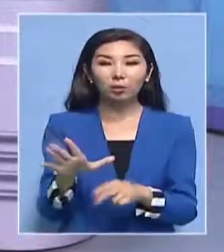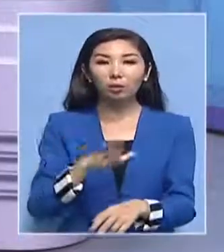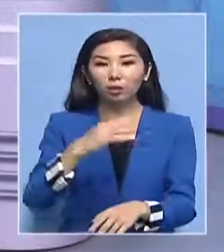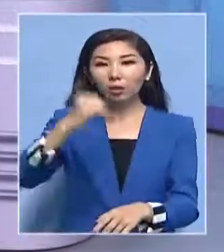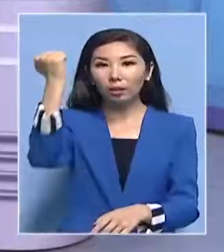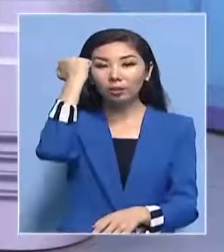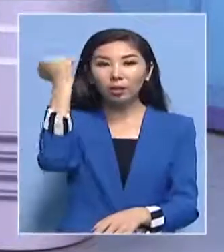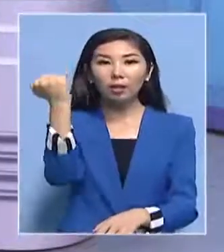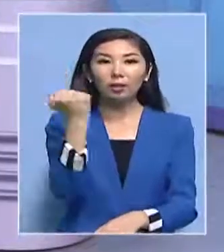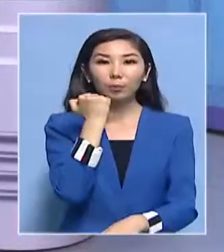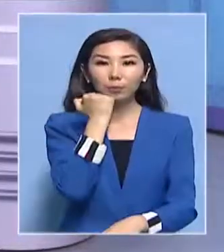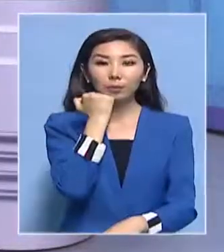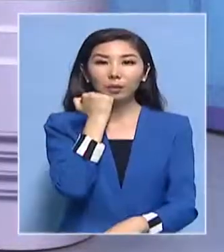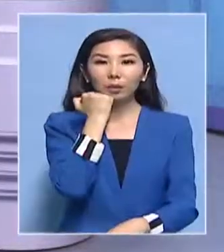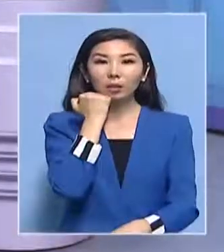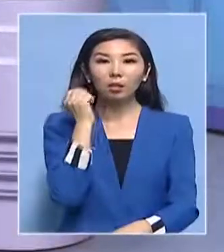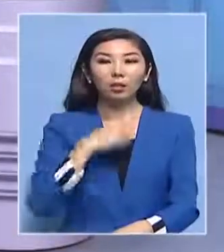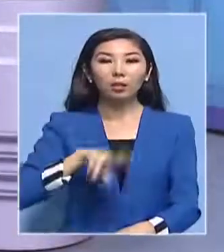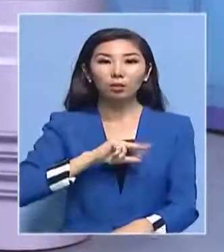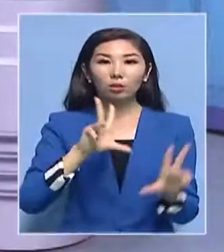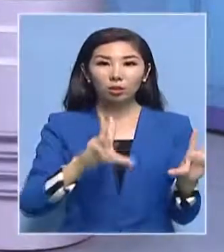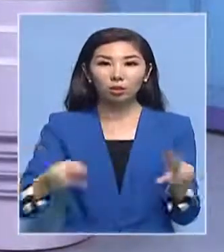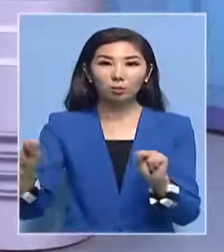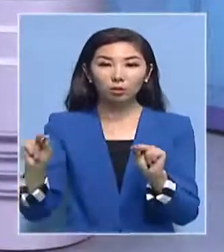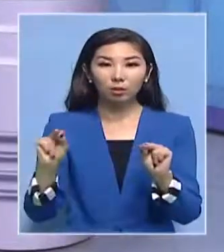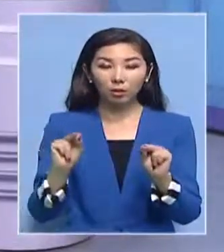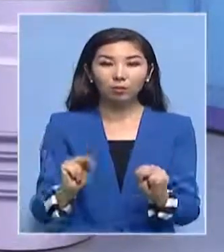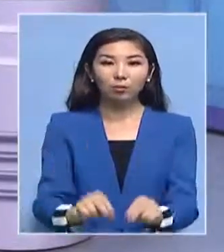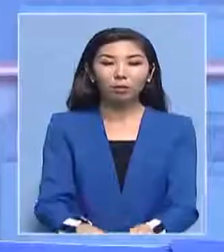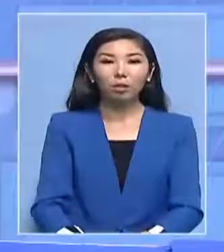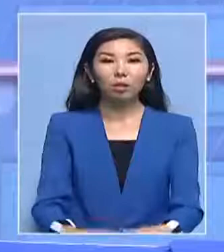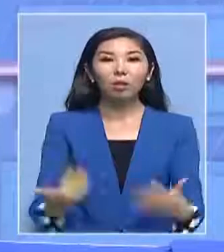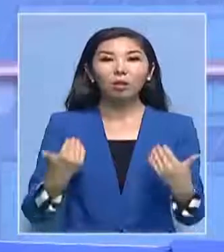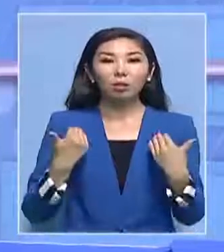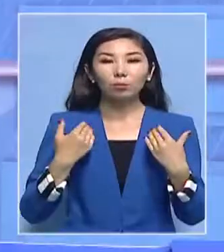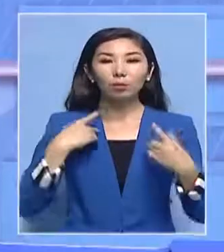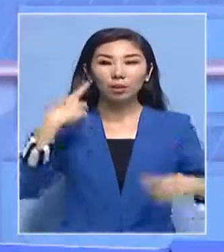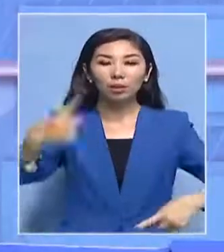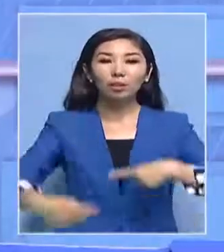алғыс айтамын. Алда да жұмыстарыңызға тек қана жеміс тілеймін. Құрметті көрермен,